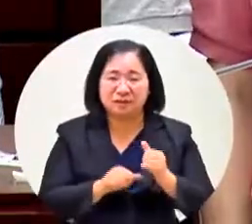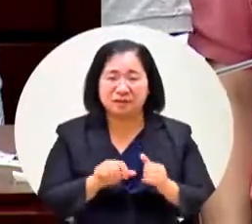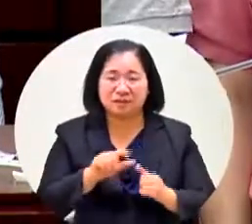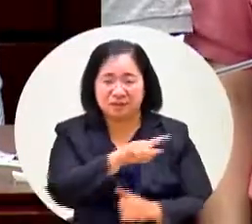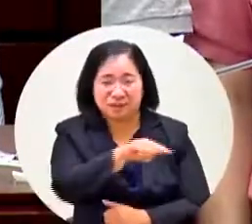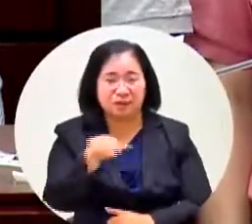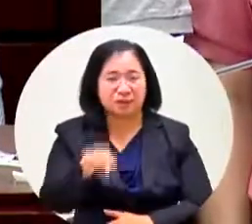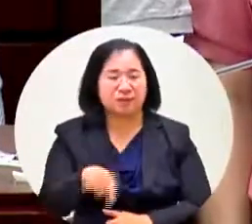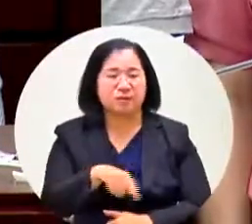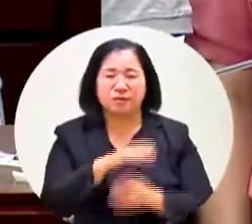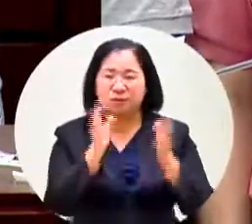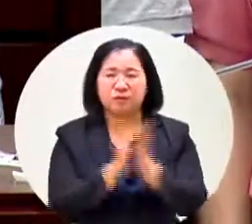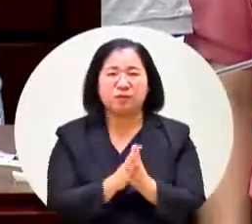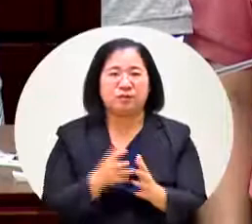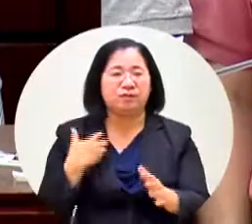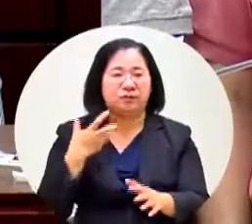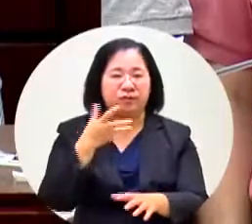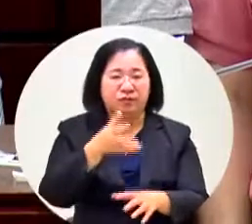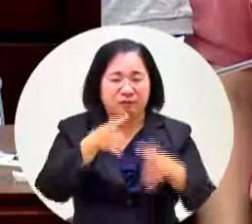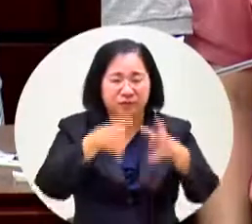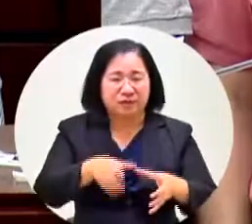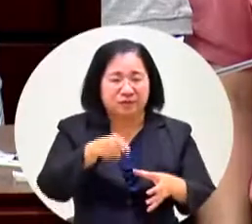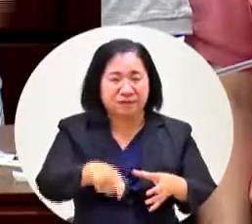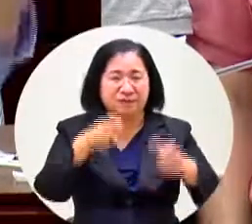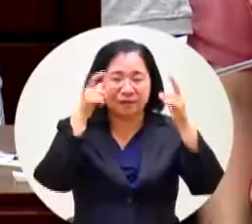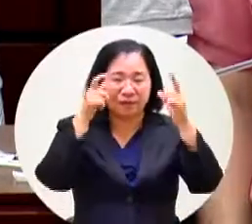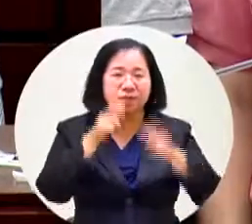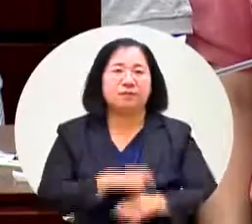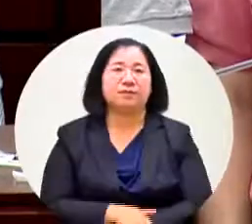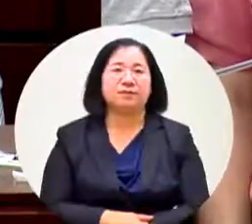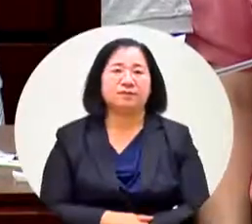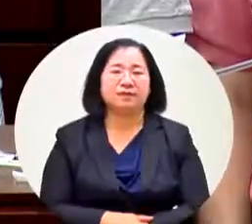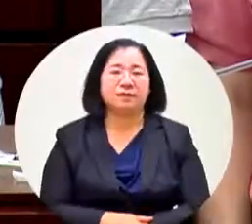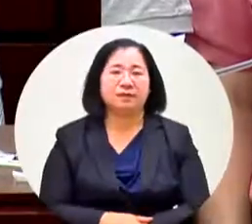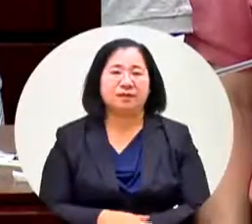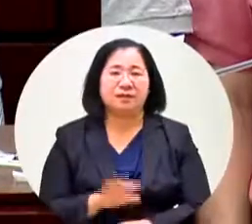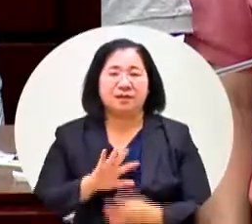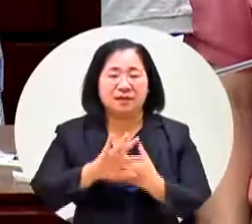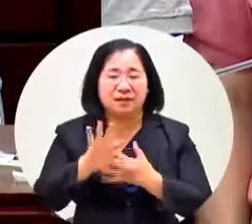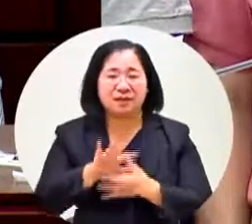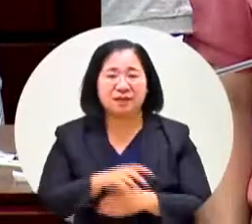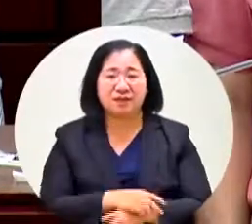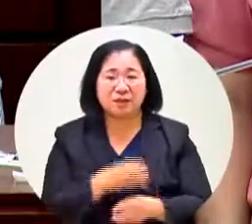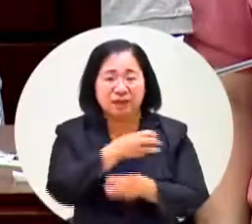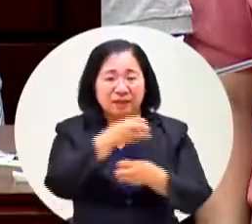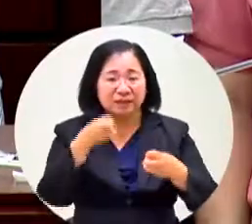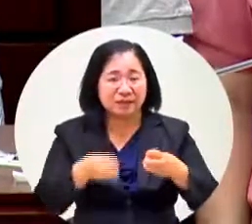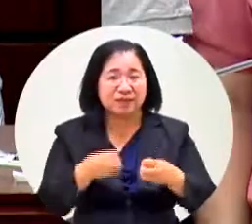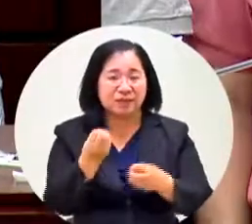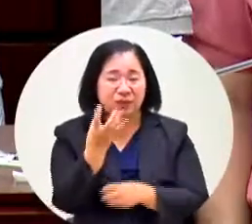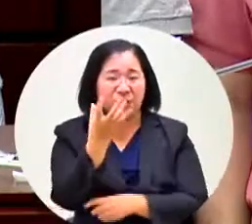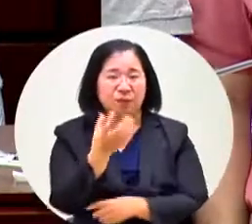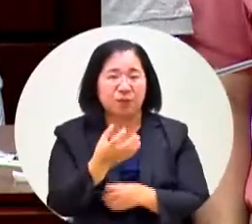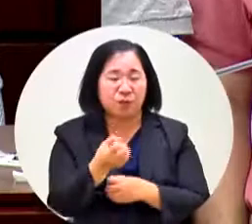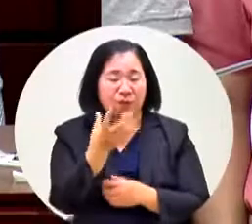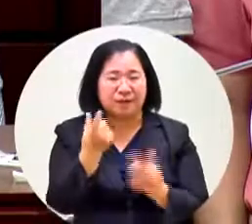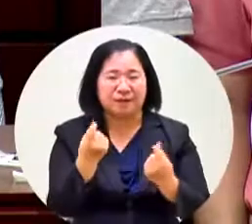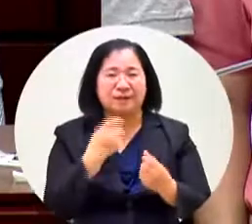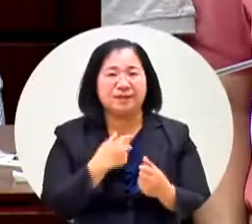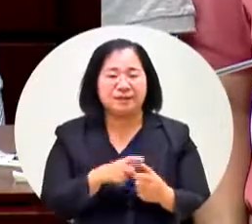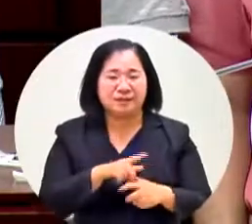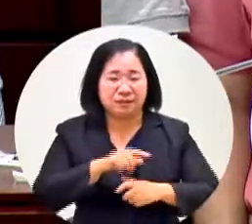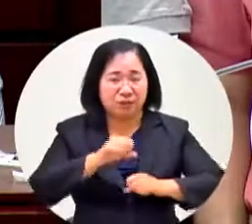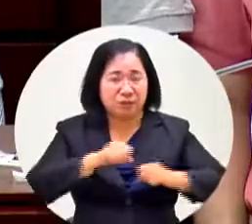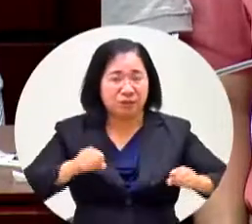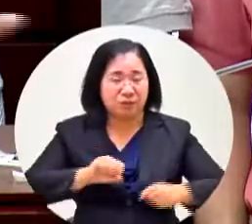将来会以高雄整个大生产基地全部放在高雄，因为他又是高雄子弟。另外金华潘